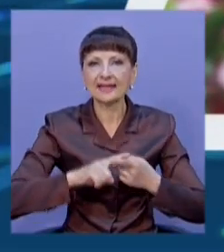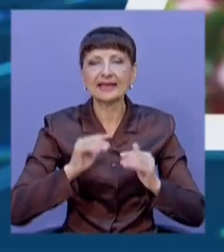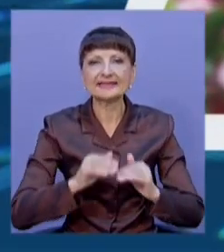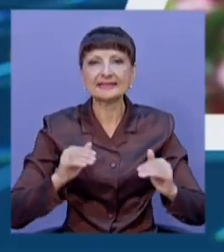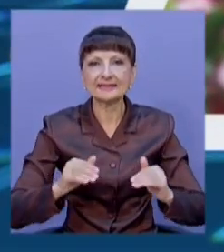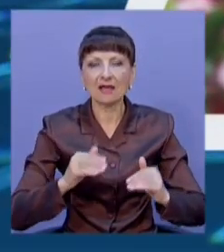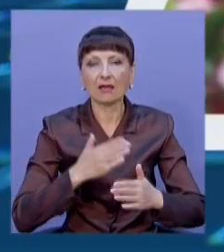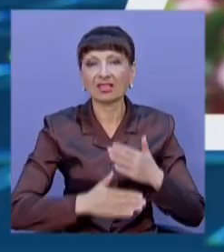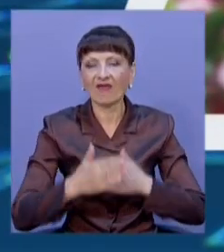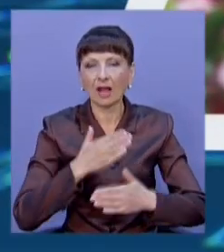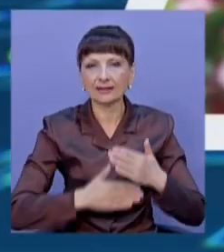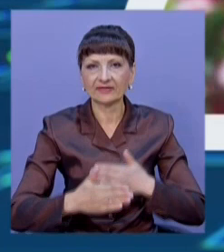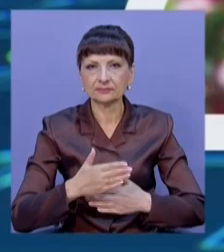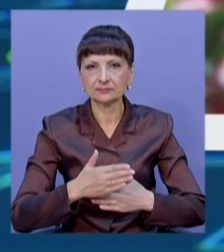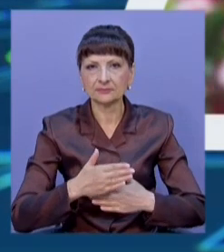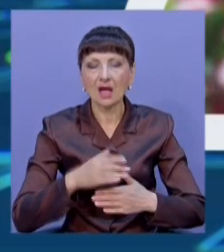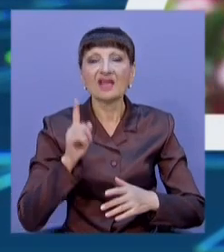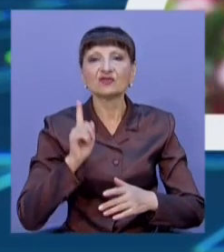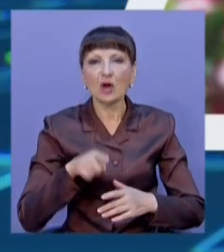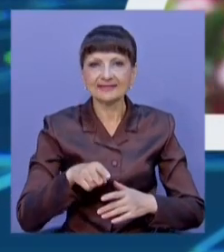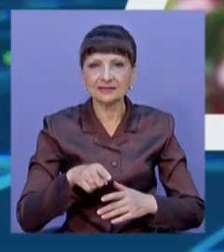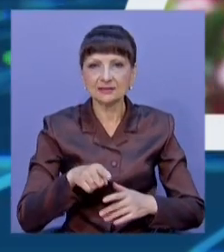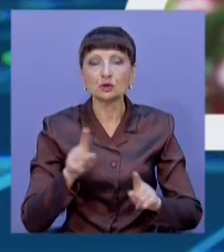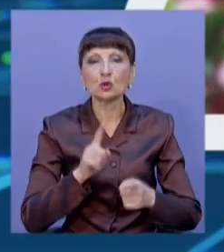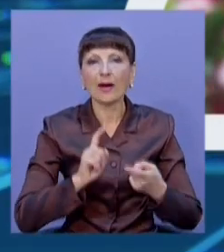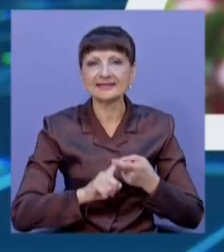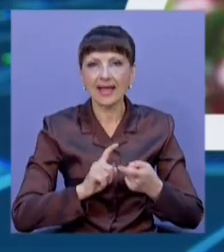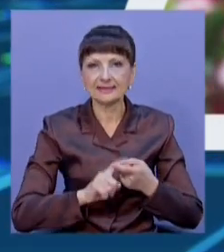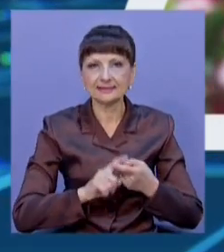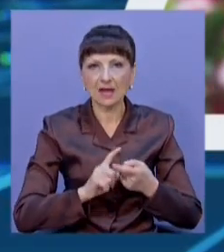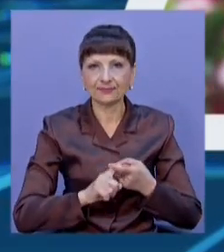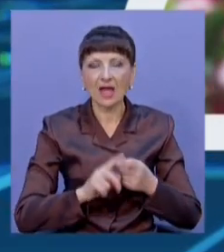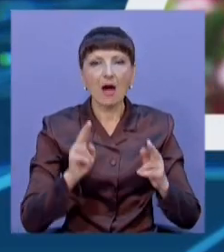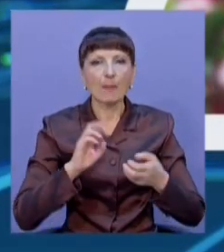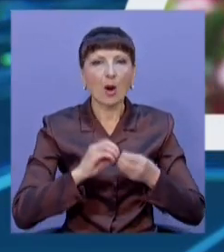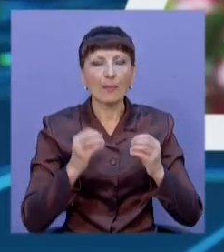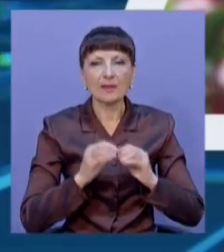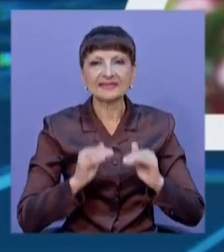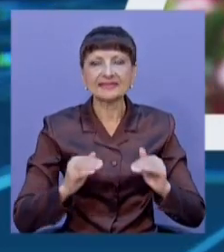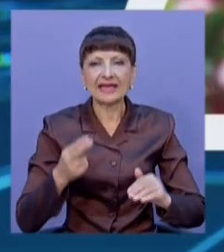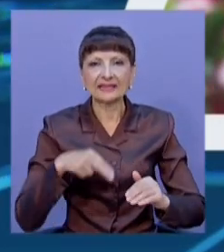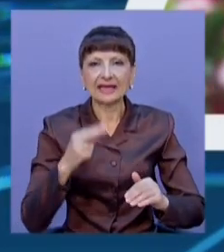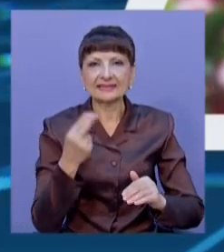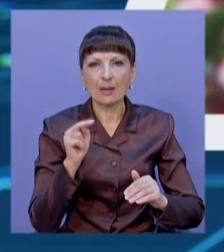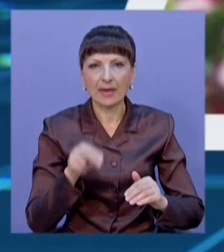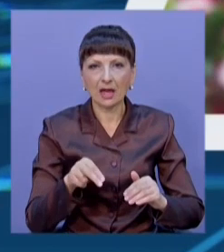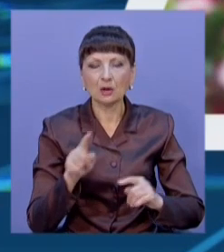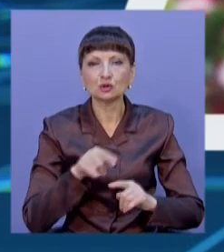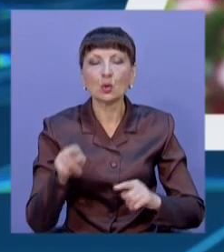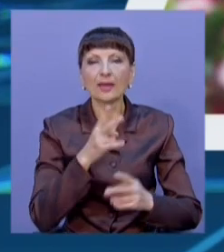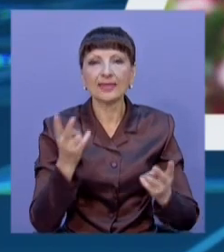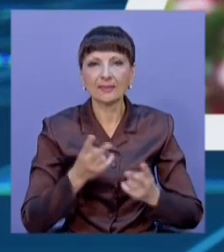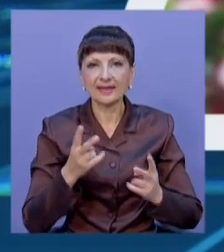с ограниченными возможностями. И в частности, то, что касается проблем детей с ДЦП, что